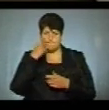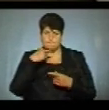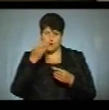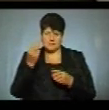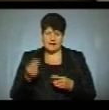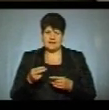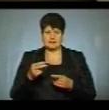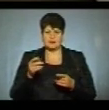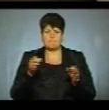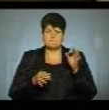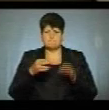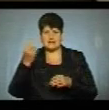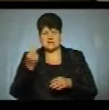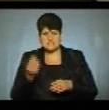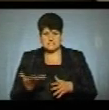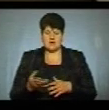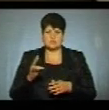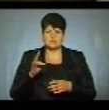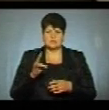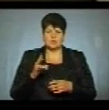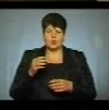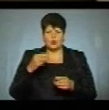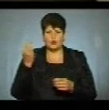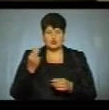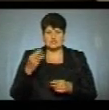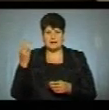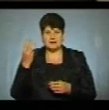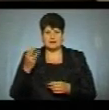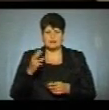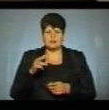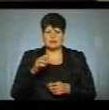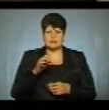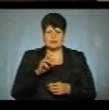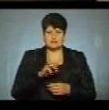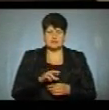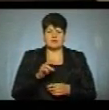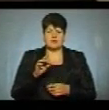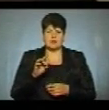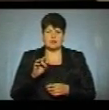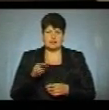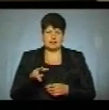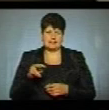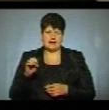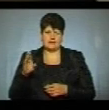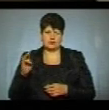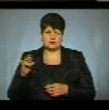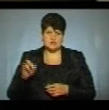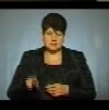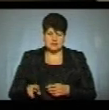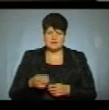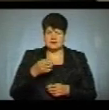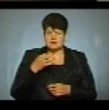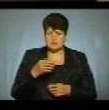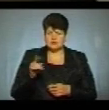пейзажі, натюрморти художника з Хмельницького Ярослава Леонця. Куратор виставки Ярослав Качварський повідомив,